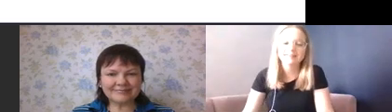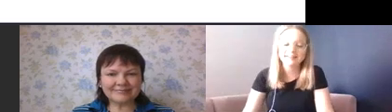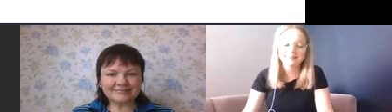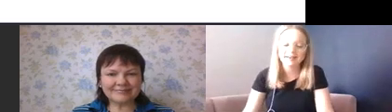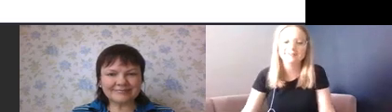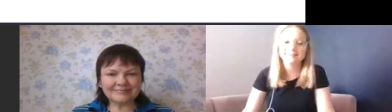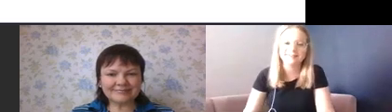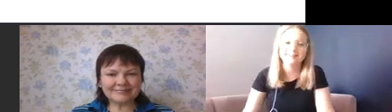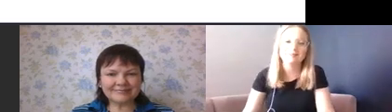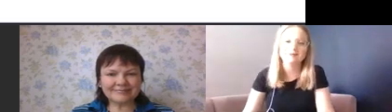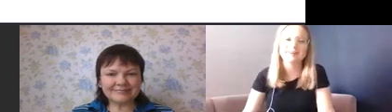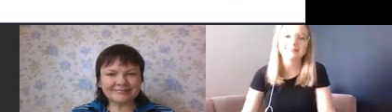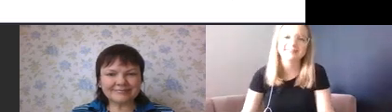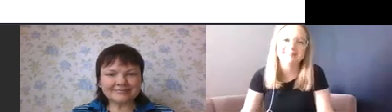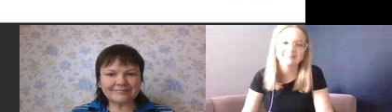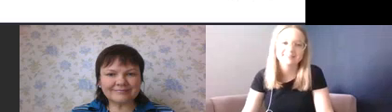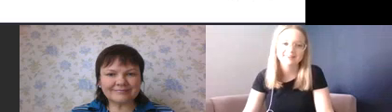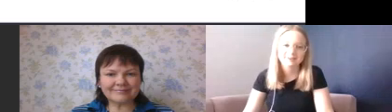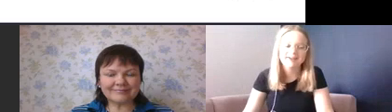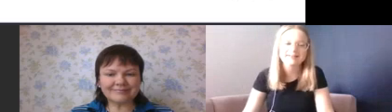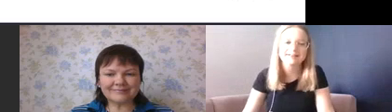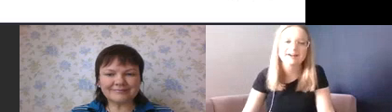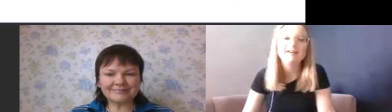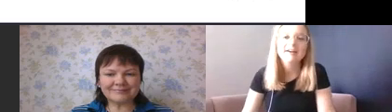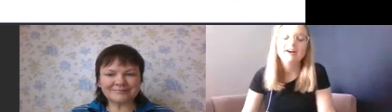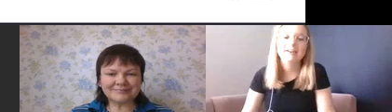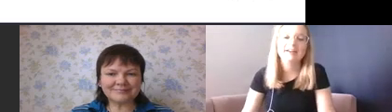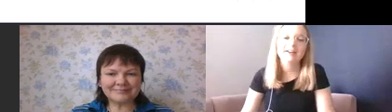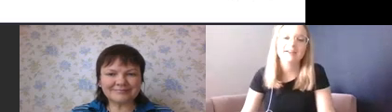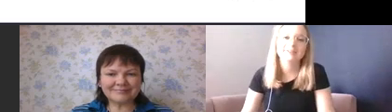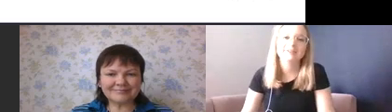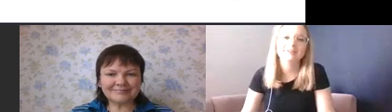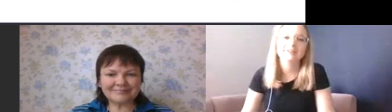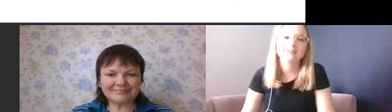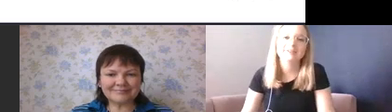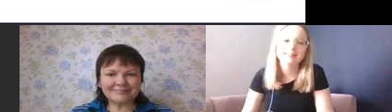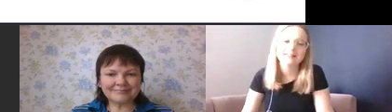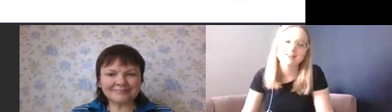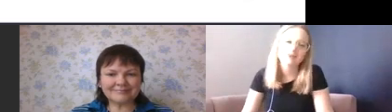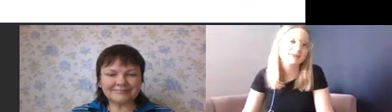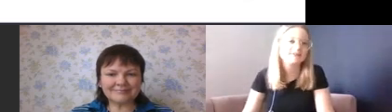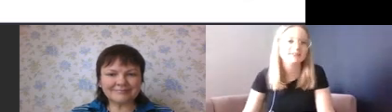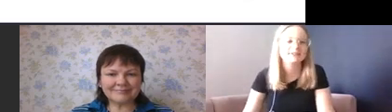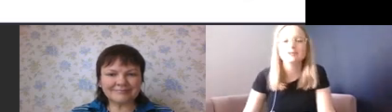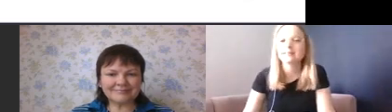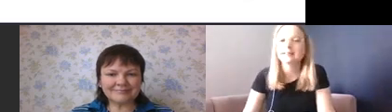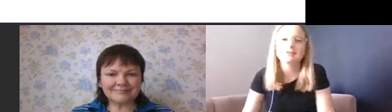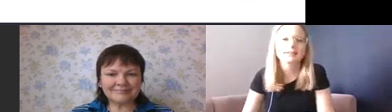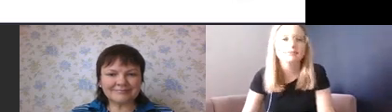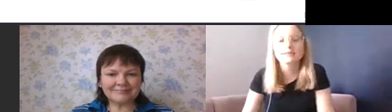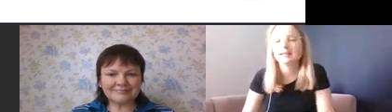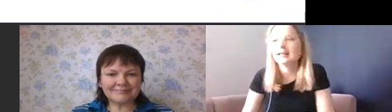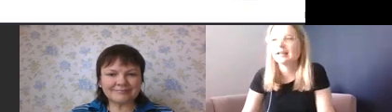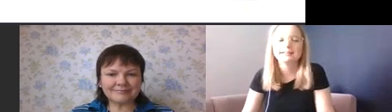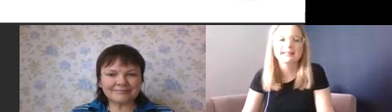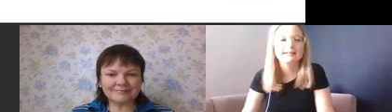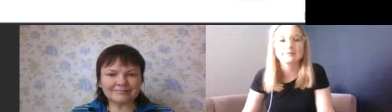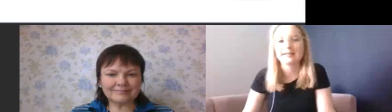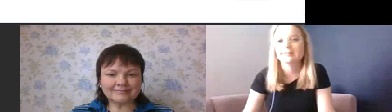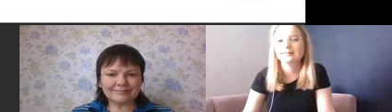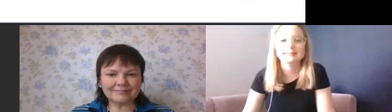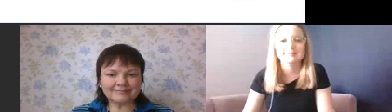loomulik, et me kõiki oleme üldiselt sõbralikud ja siis on seda tore öelda ka. Aga jah, et kui kuskil seda kasutada, on see tööintervi, on see